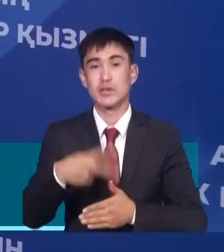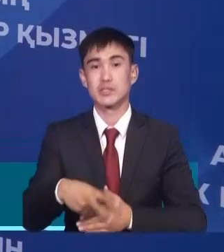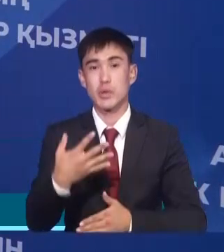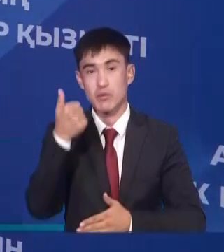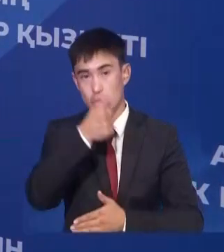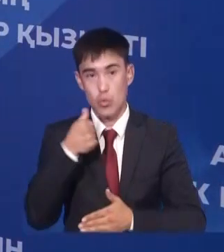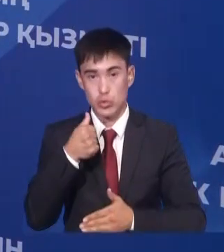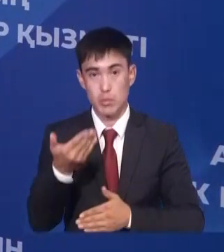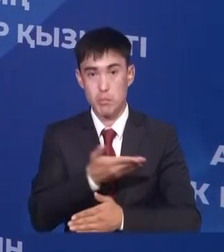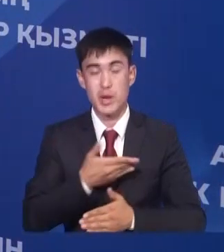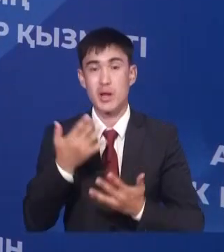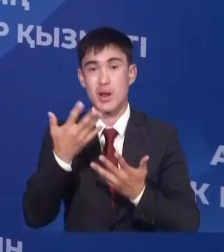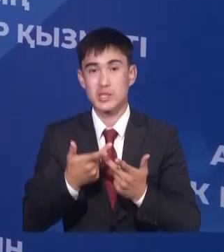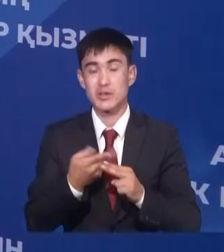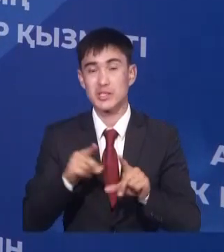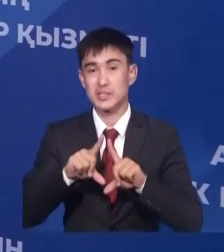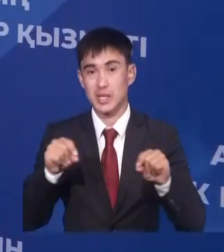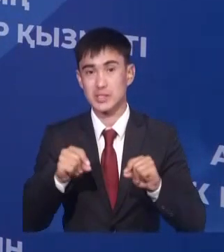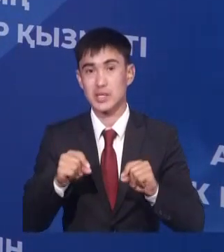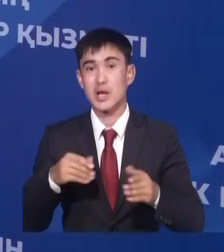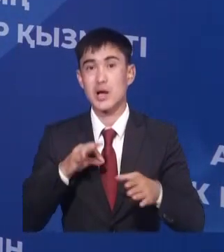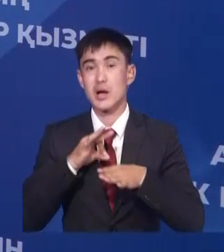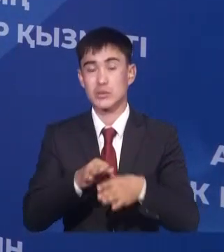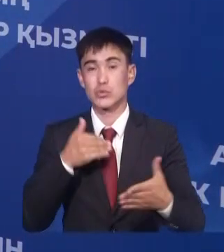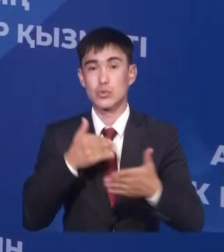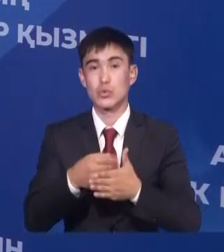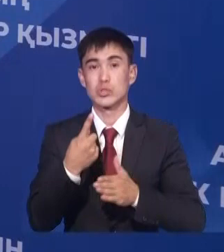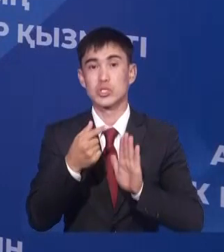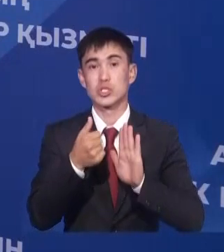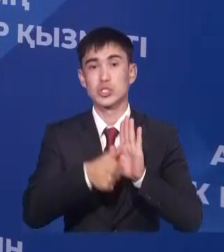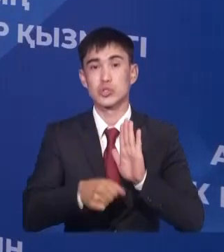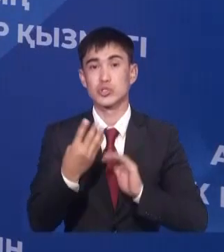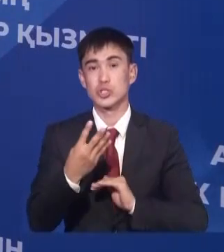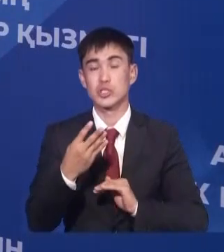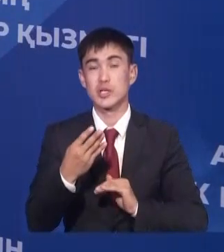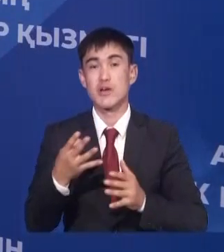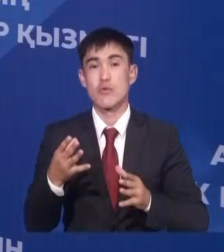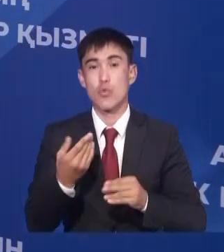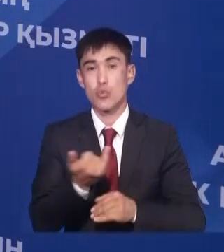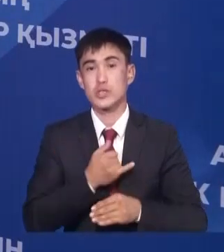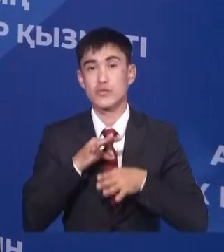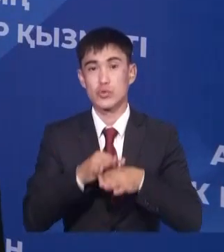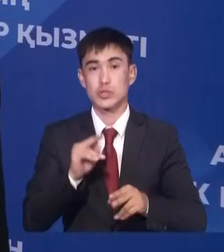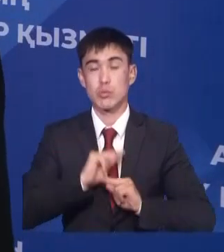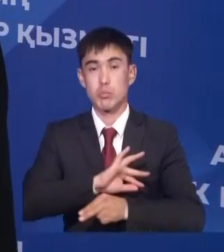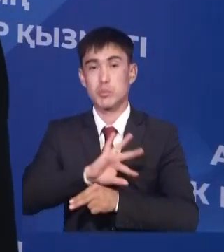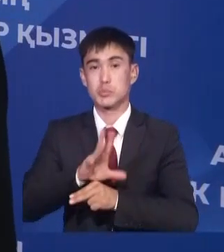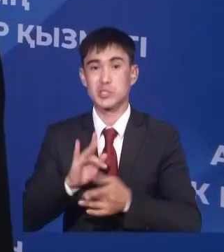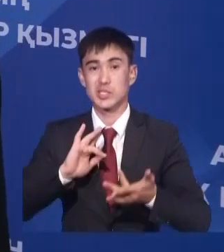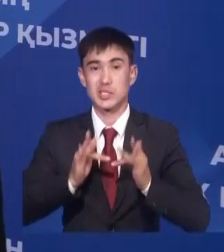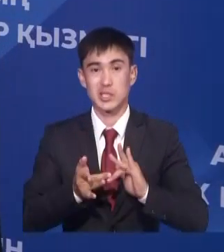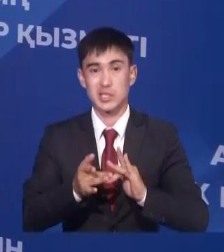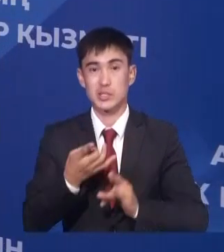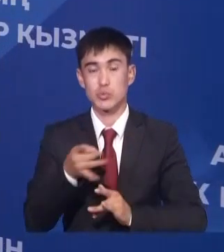2025 года. Мы количество этих станций хотим довести до 64. Вместе с тем, у нас ведутся работы по обеспечению